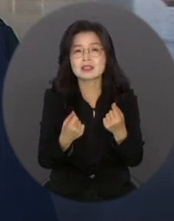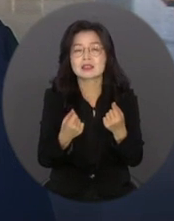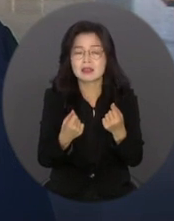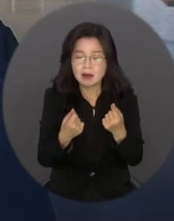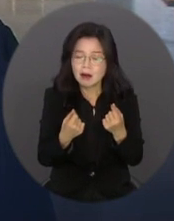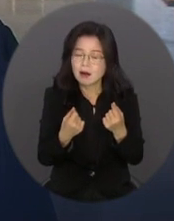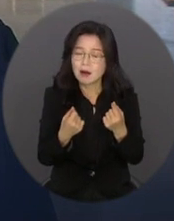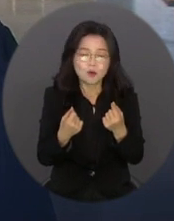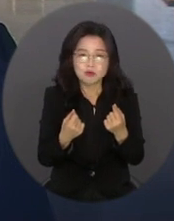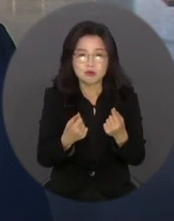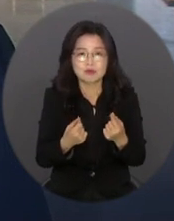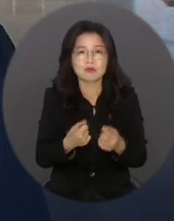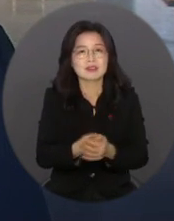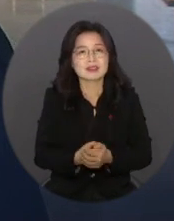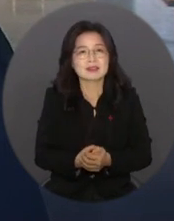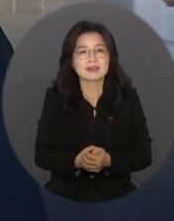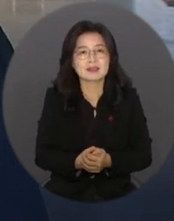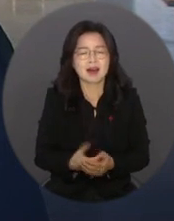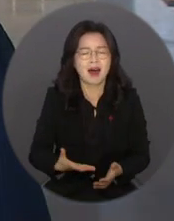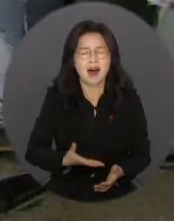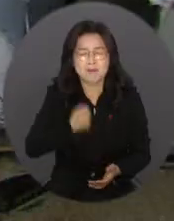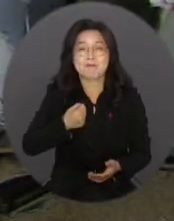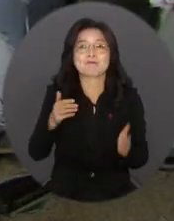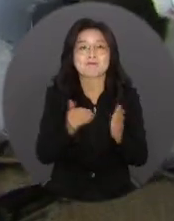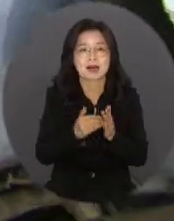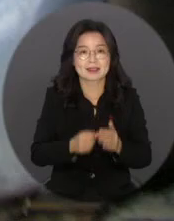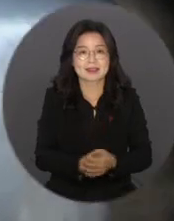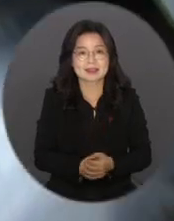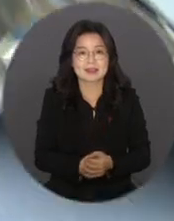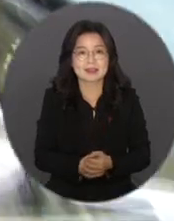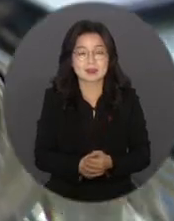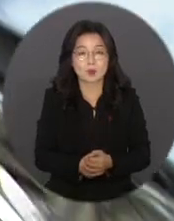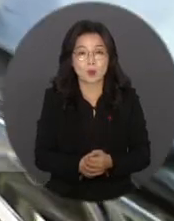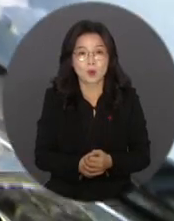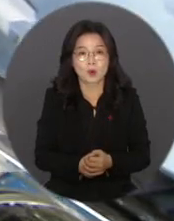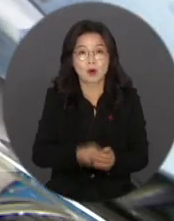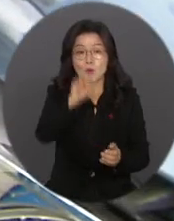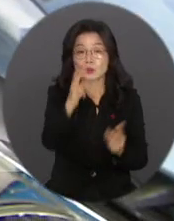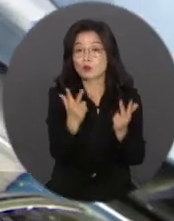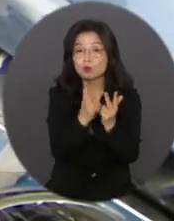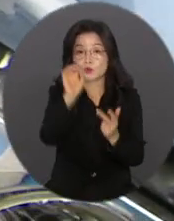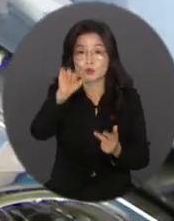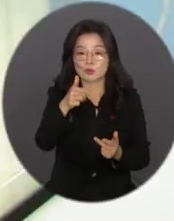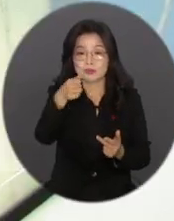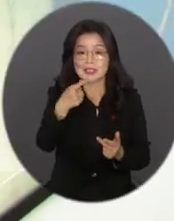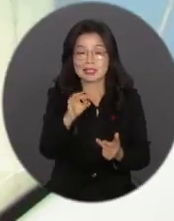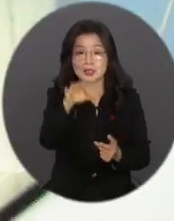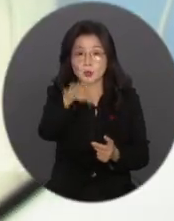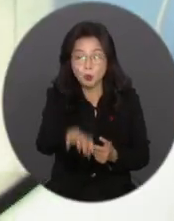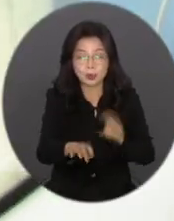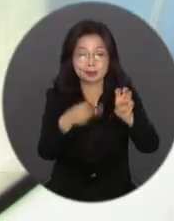정말 장면을 보고 정말 저도 아찔했습니다 같은 날 새벽 광주 북구 문흥동에선